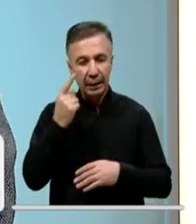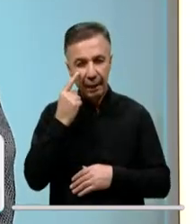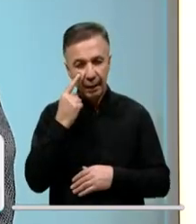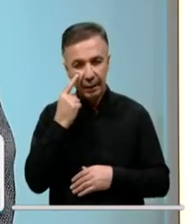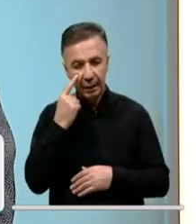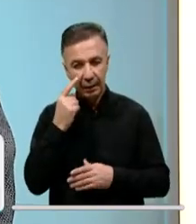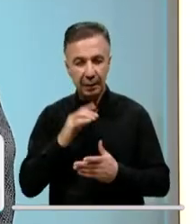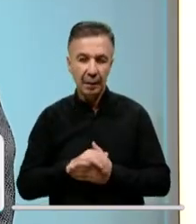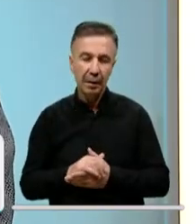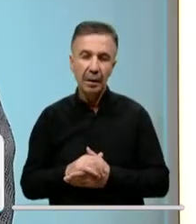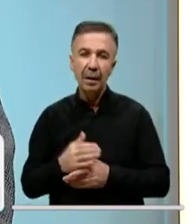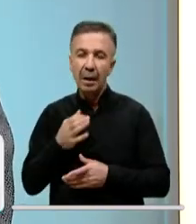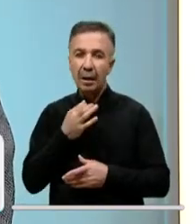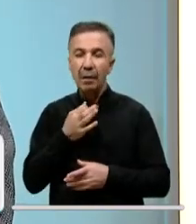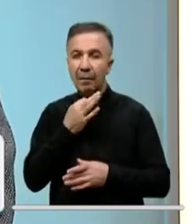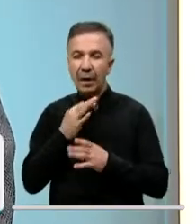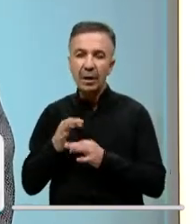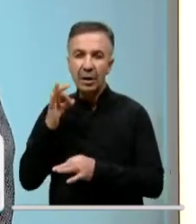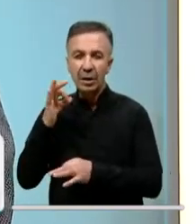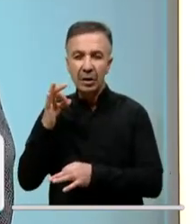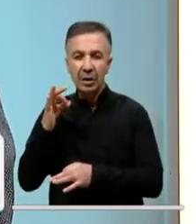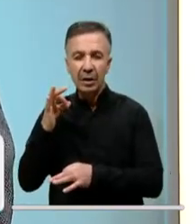biraz önceki bahsettiğim şekilde dağıtılırdı.